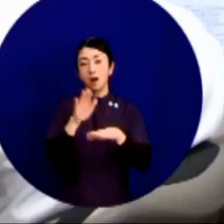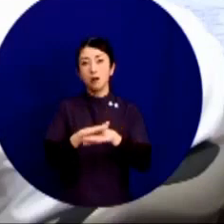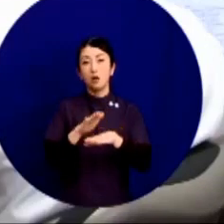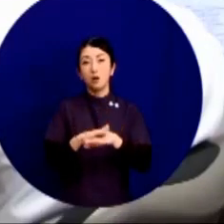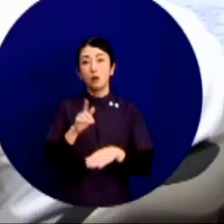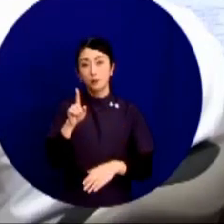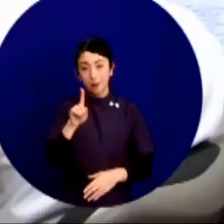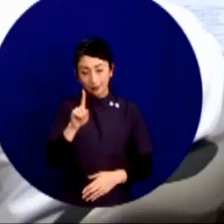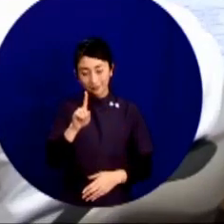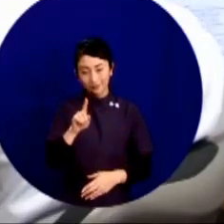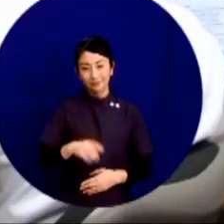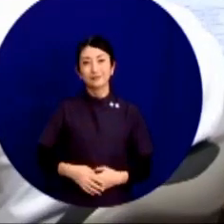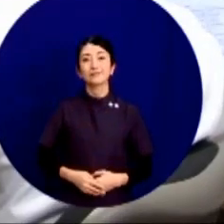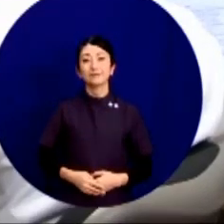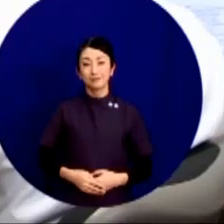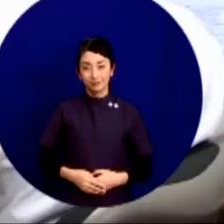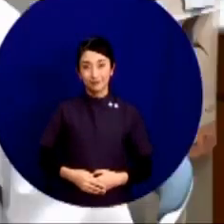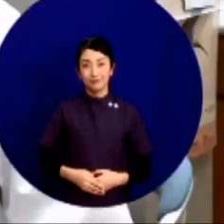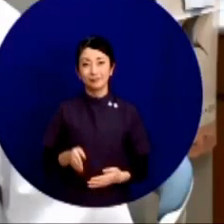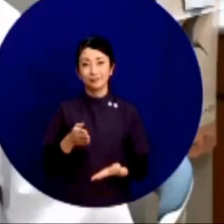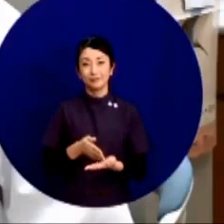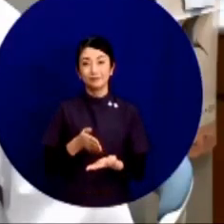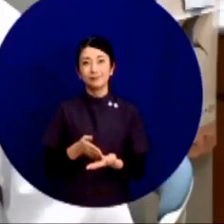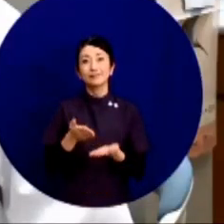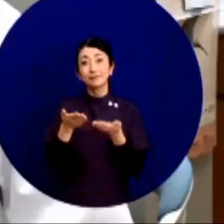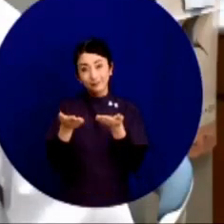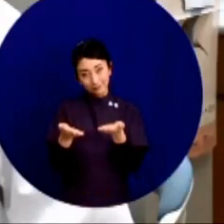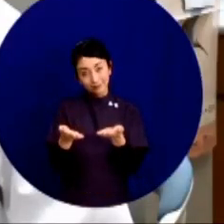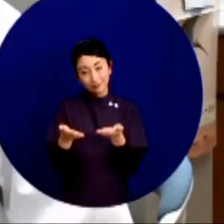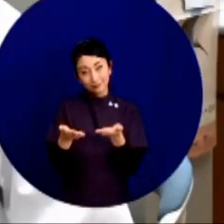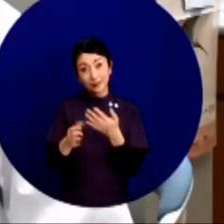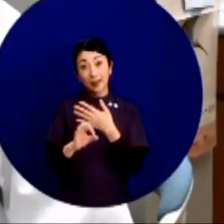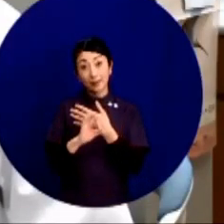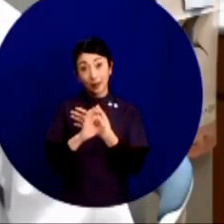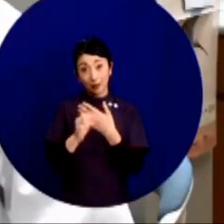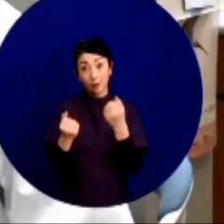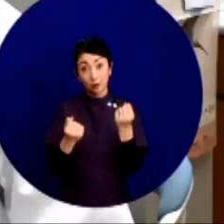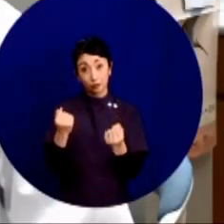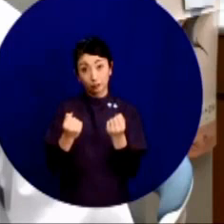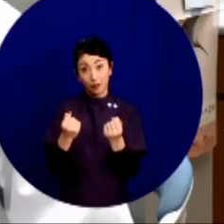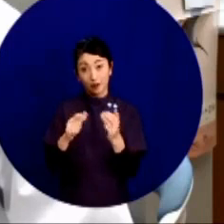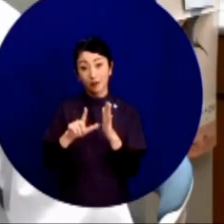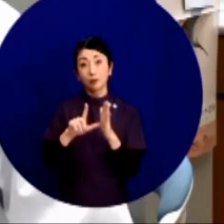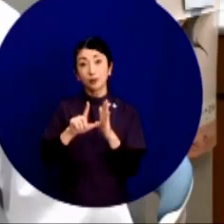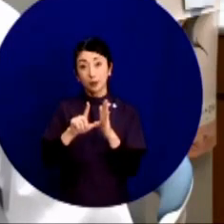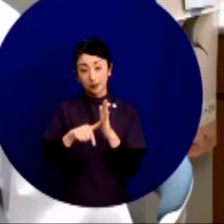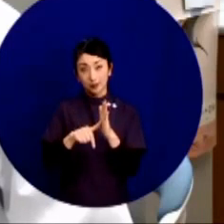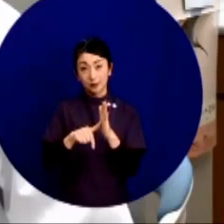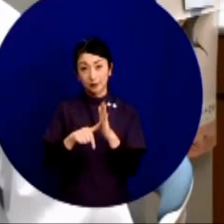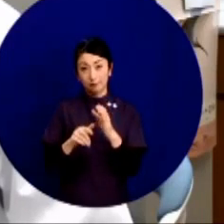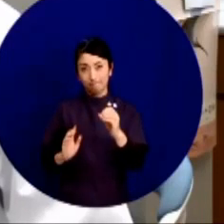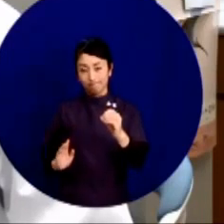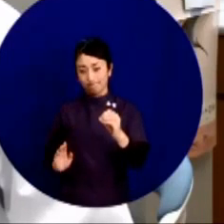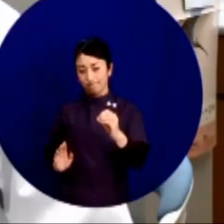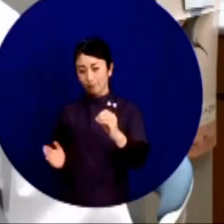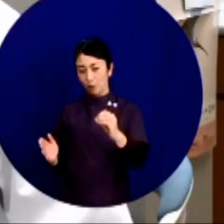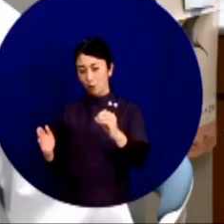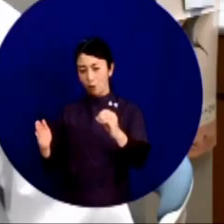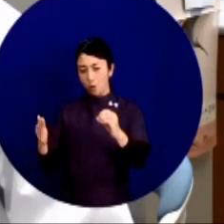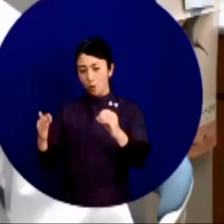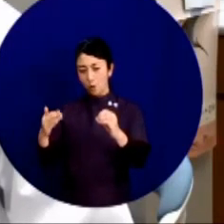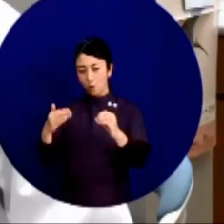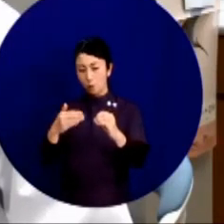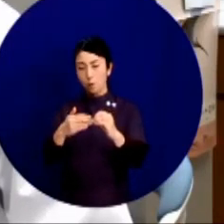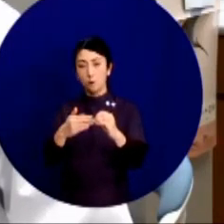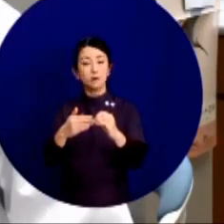あるんですか？ はい、ございます。例えば私たちは車を運転するときに目的地に大